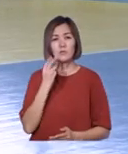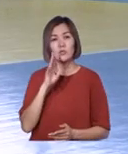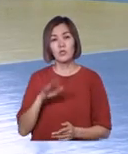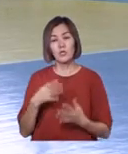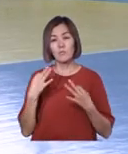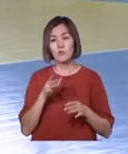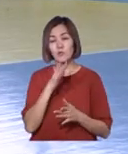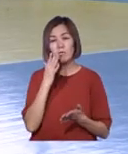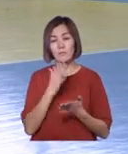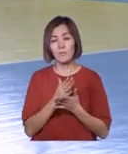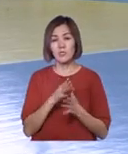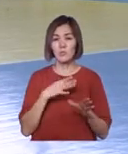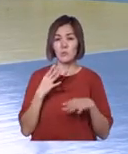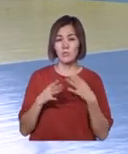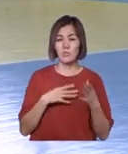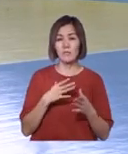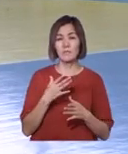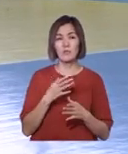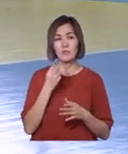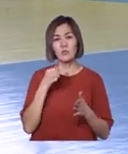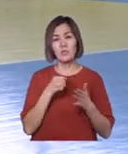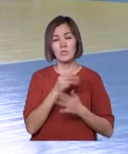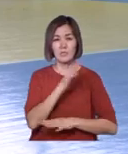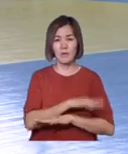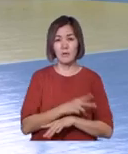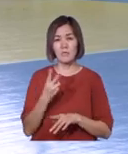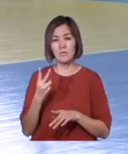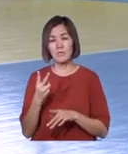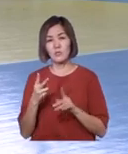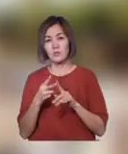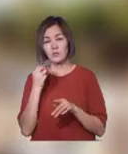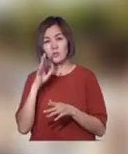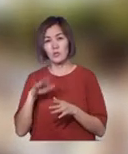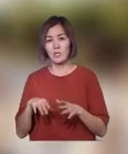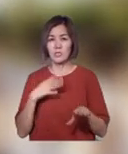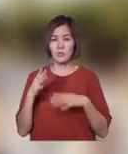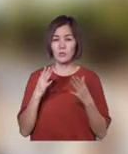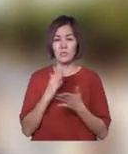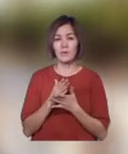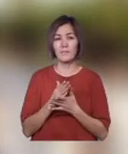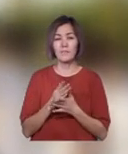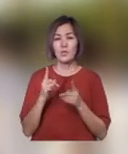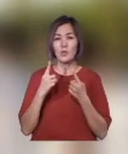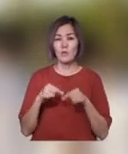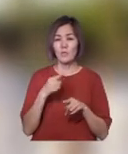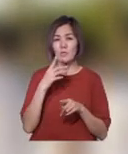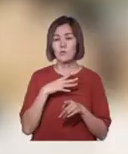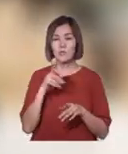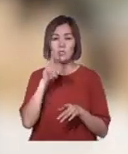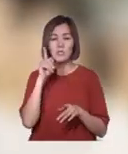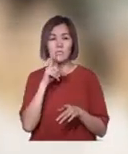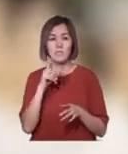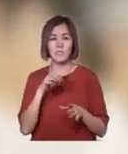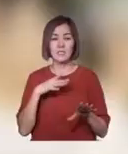өте жақсы. Сабаққа да үлгіреміз, және осы жобадағы шараларға да үлгеріп жатырмын. Ұйымдастырушылардың сөзінше жас балуандар жаттығу